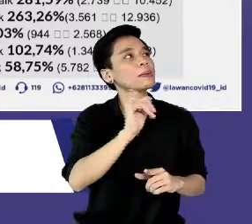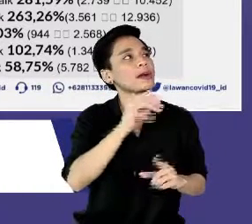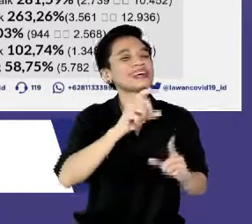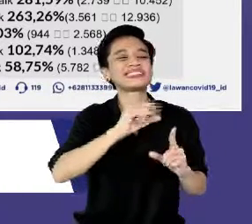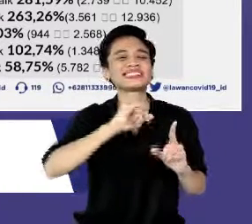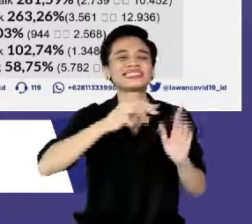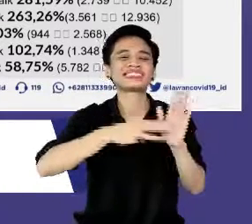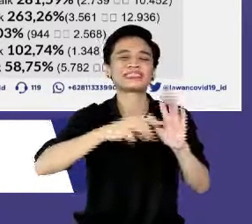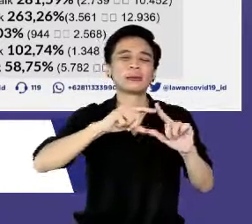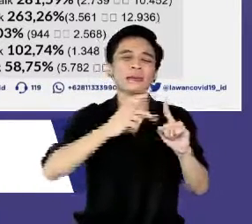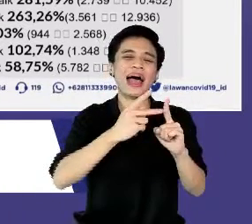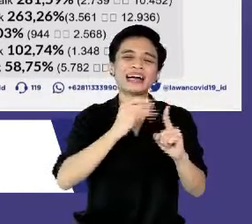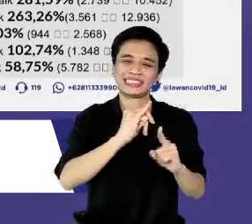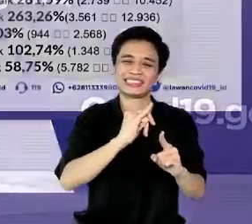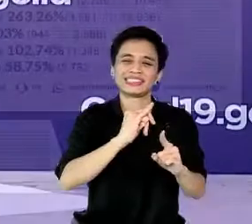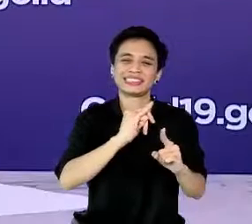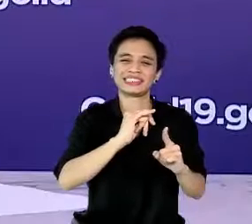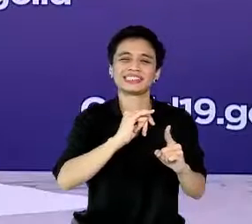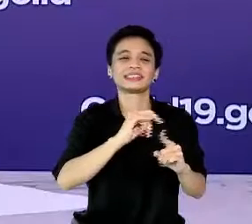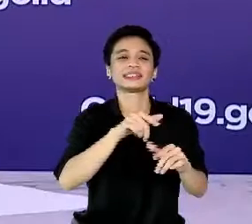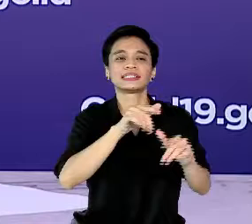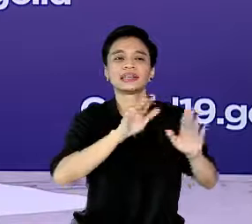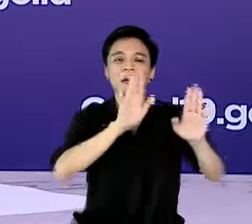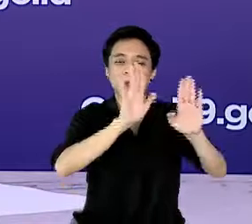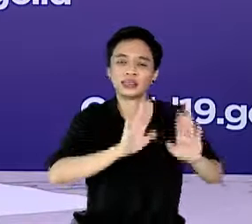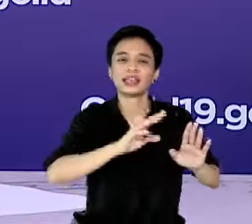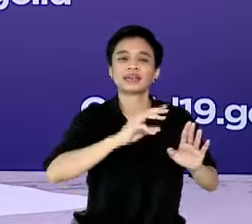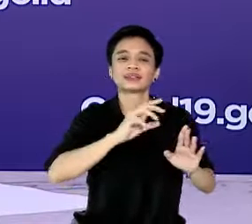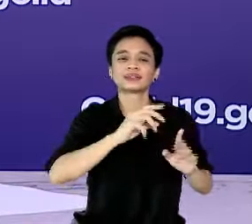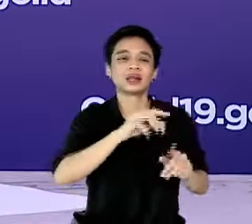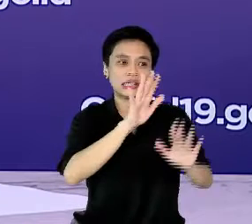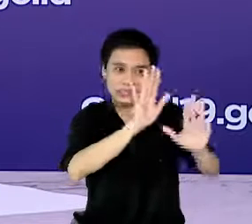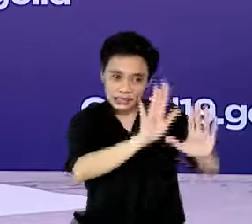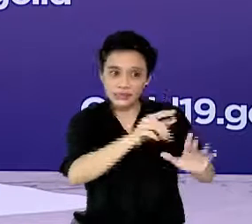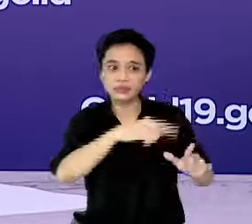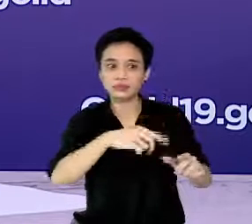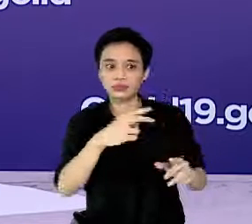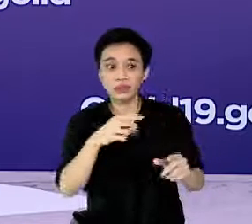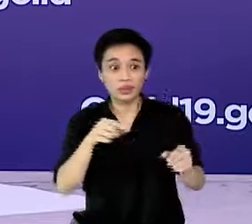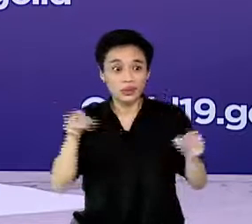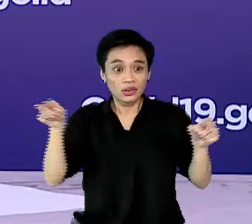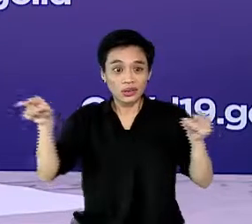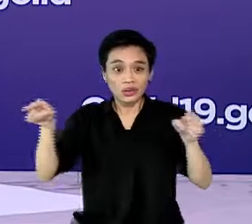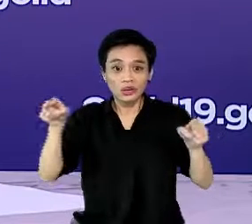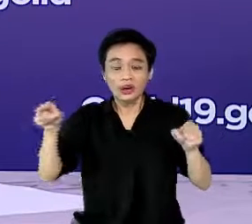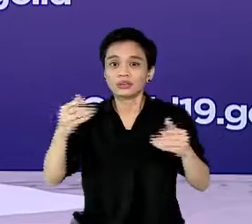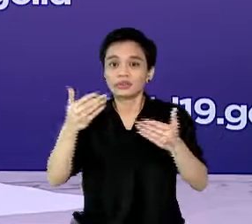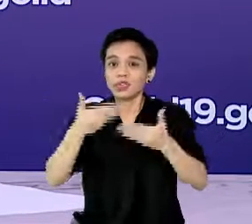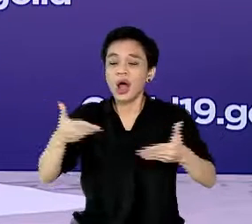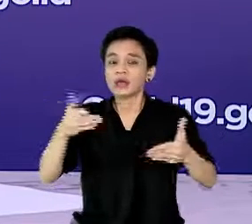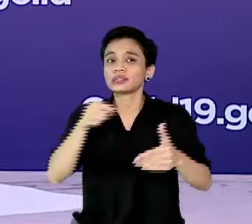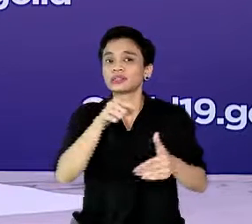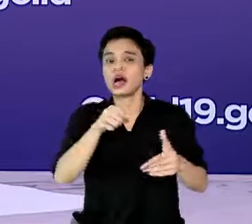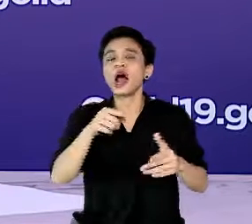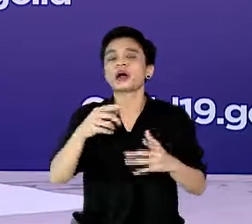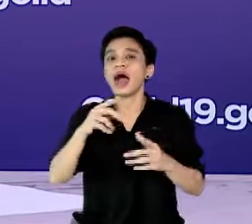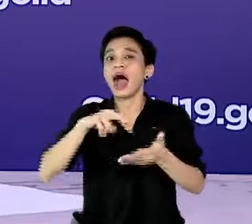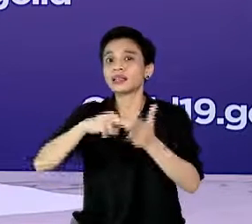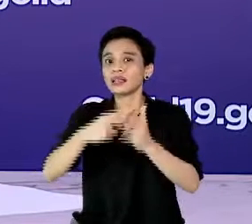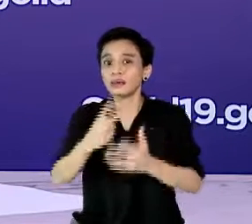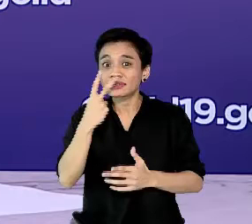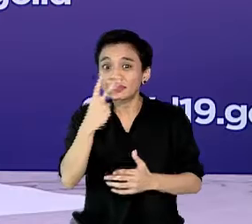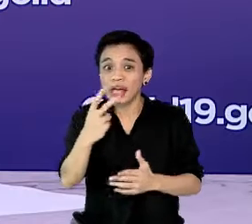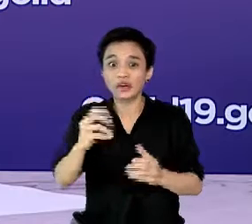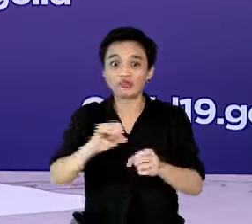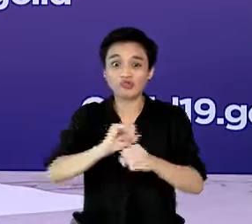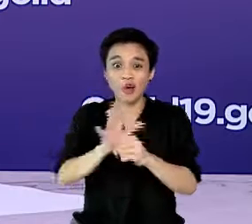adanya kenaikan kasus di kabupaten kota tertentu ini menunjukkan bahwa dalam melihat situasi tidak bisa hanya menilai di tingkat provinsi saja